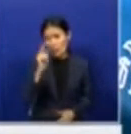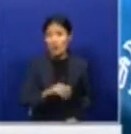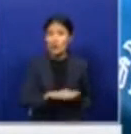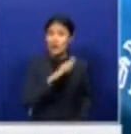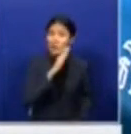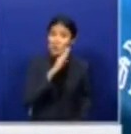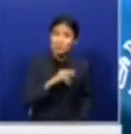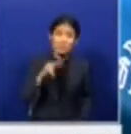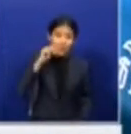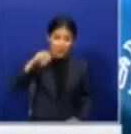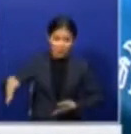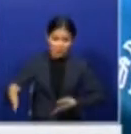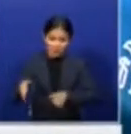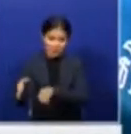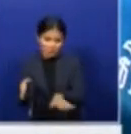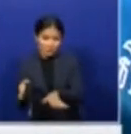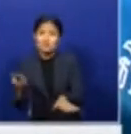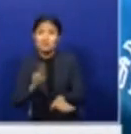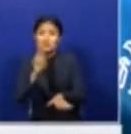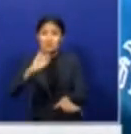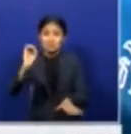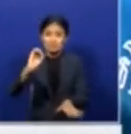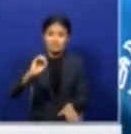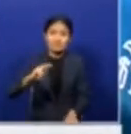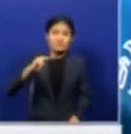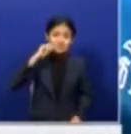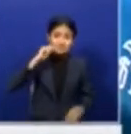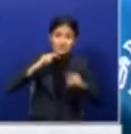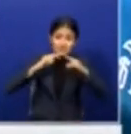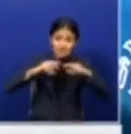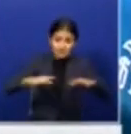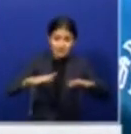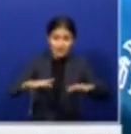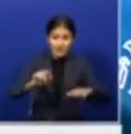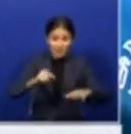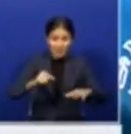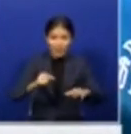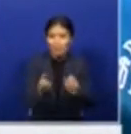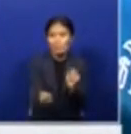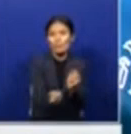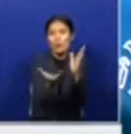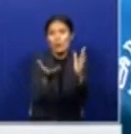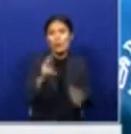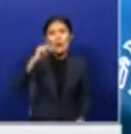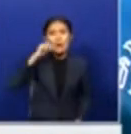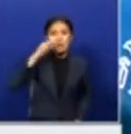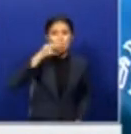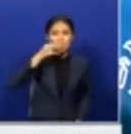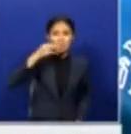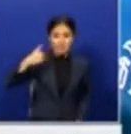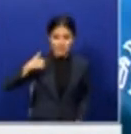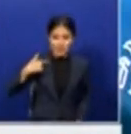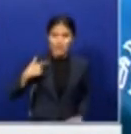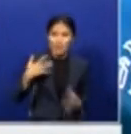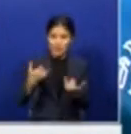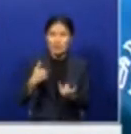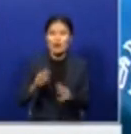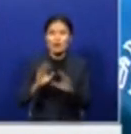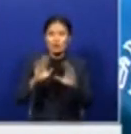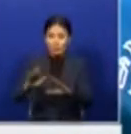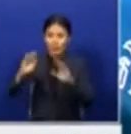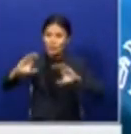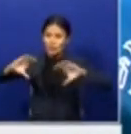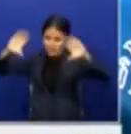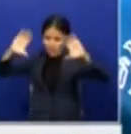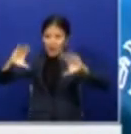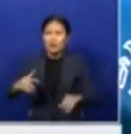บรุนแรงมากเพราะฉะนั้นผมอยากเห็นรัฐบาลโฟกัสกับเรื่องนี้แทนที่จะใช้เงิน400ล้านเนี่ยเป็นเบี้ยหัวแ